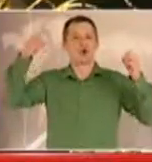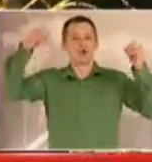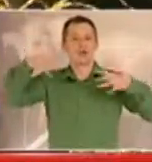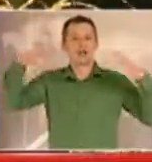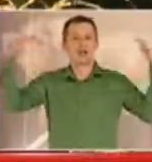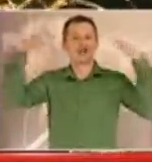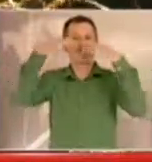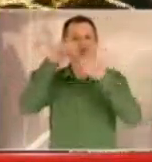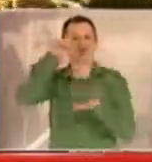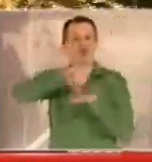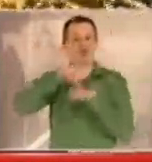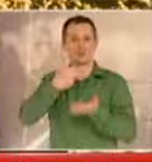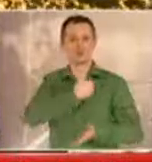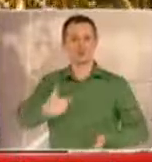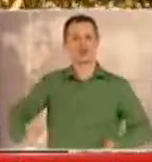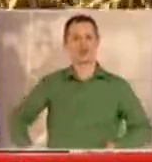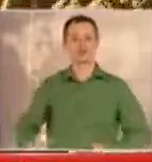capitalei.